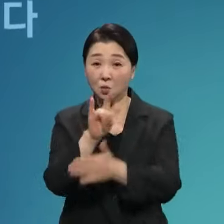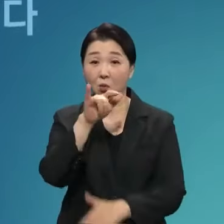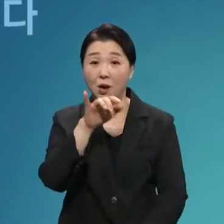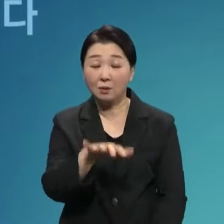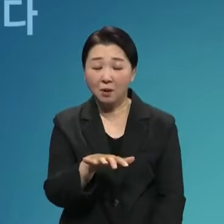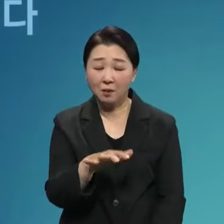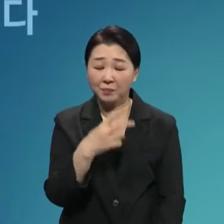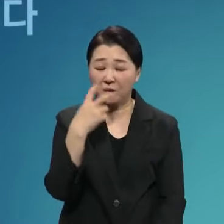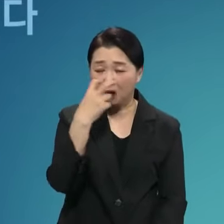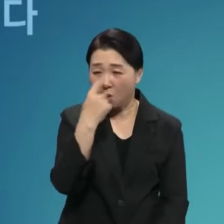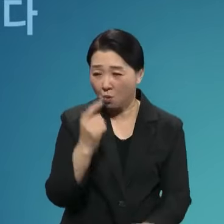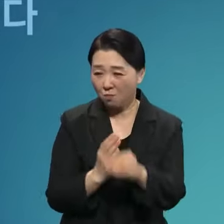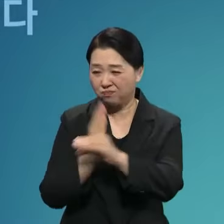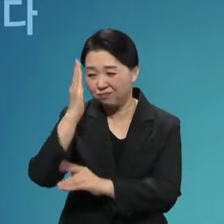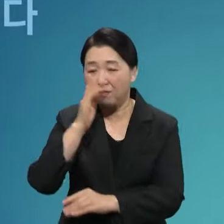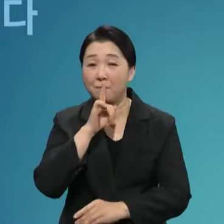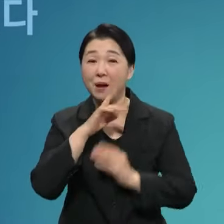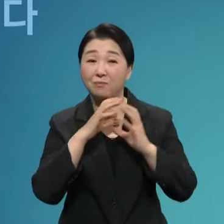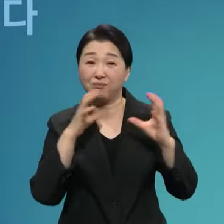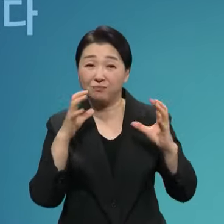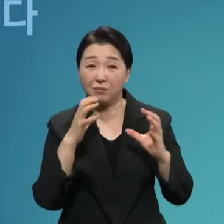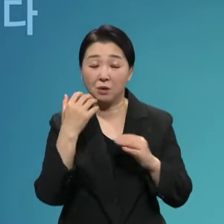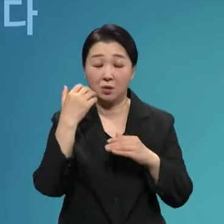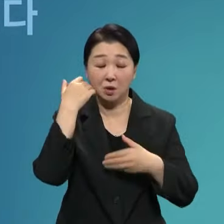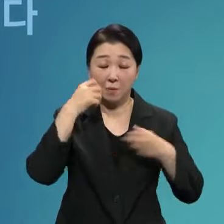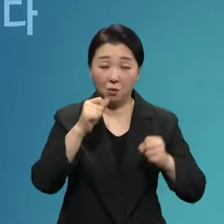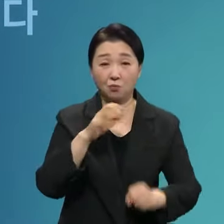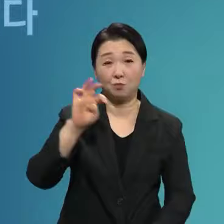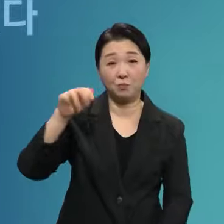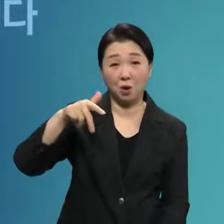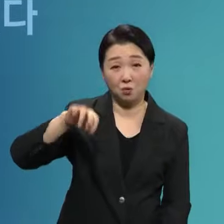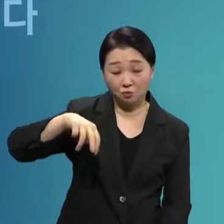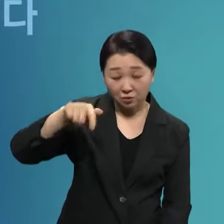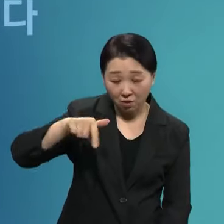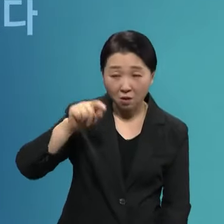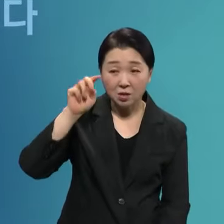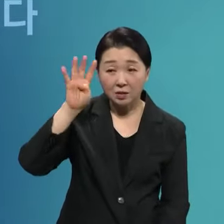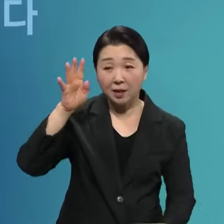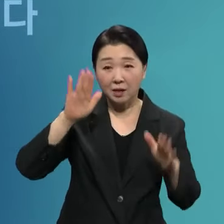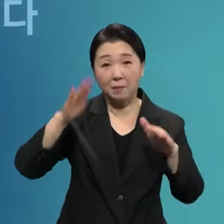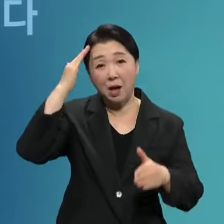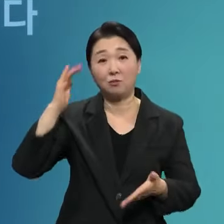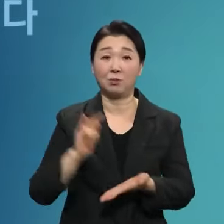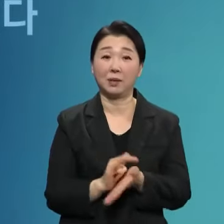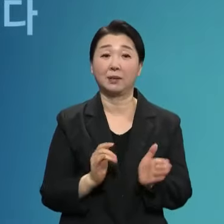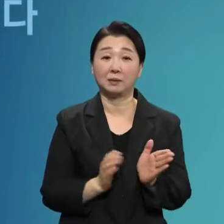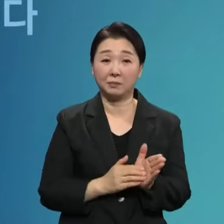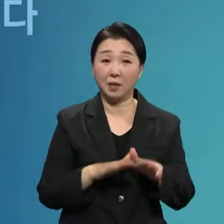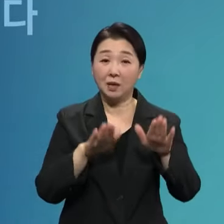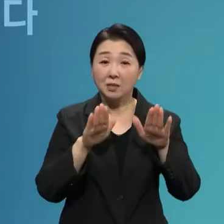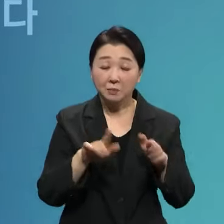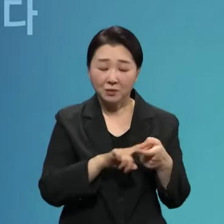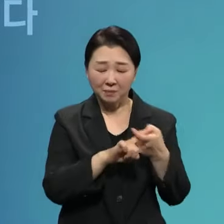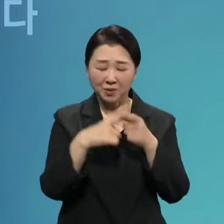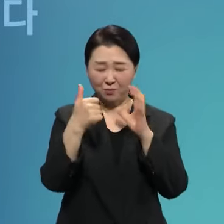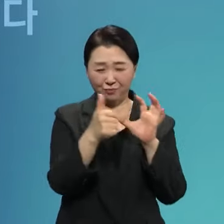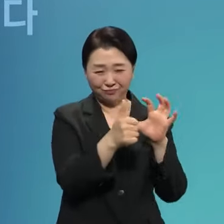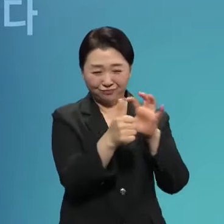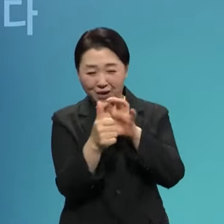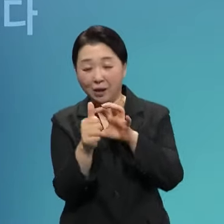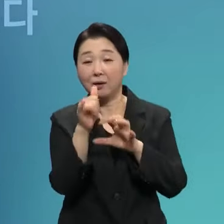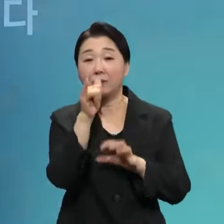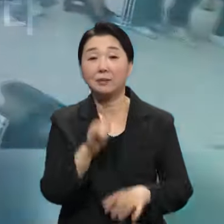인천공항에서 지나친 경호로 논란이 된 배우 변우석 씨가 나흘 만인 어제 입국했습니다. 이번에도 팬들이